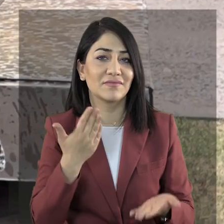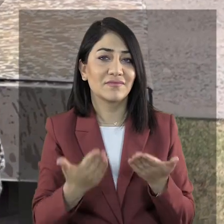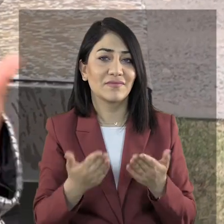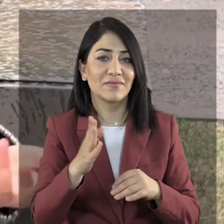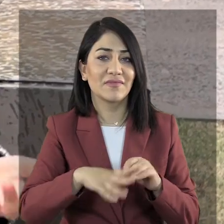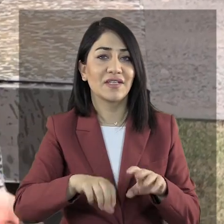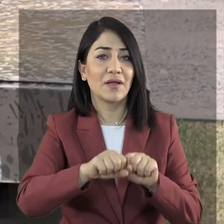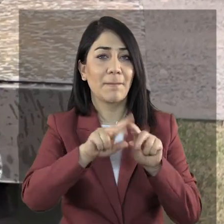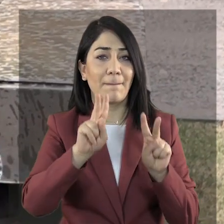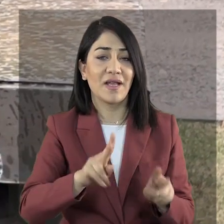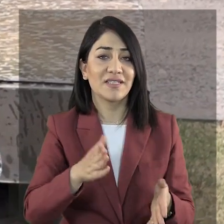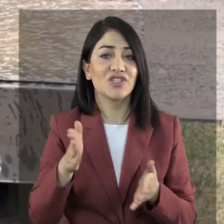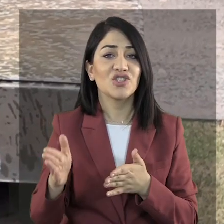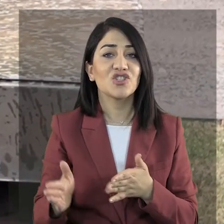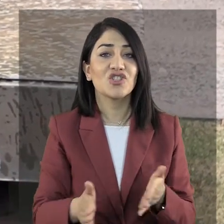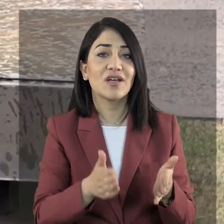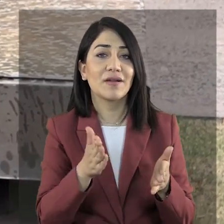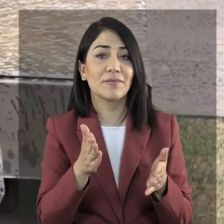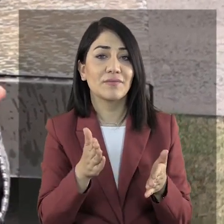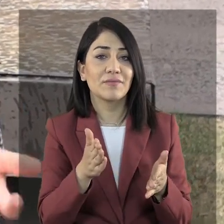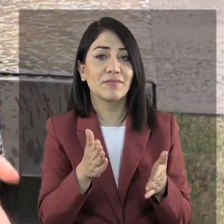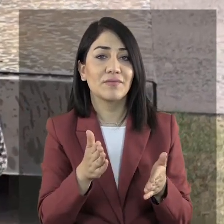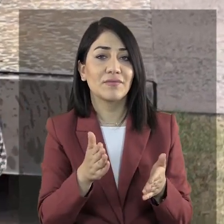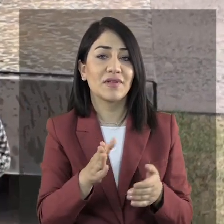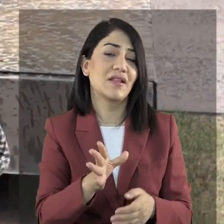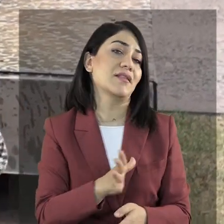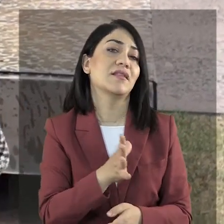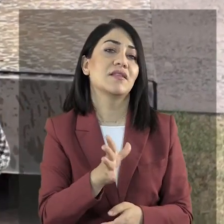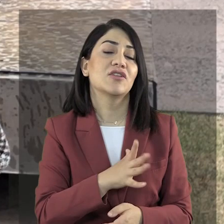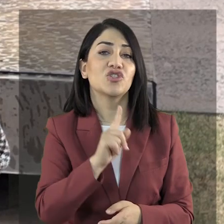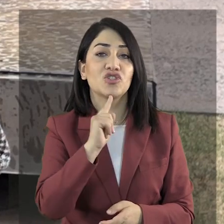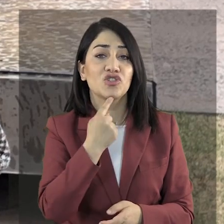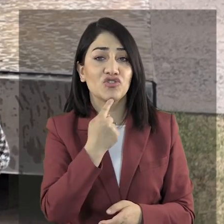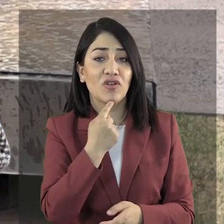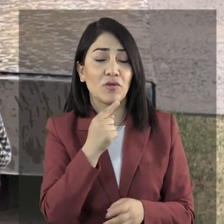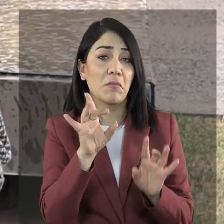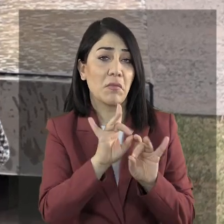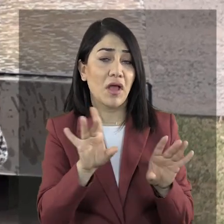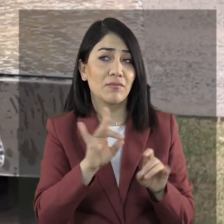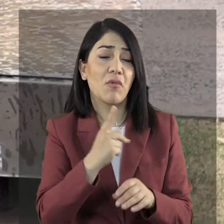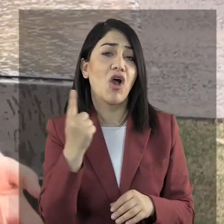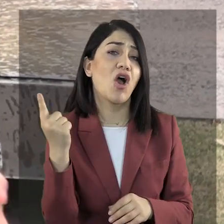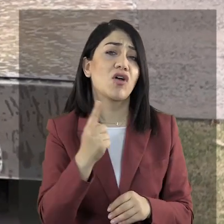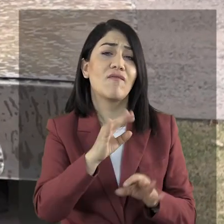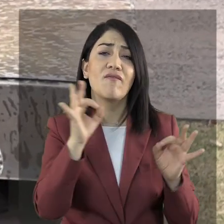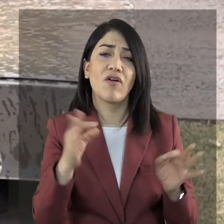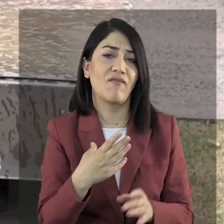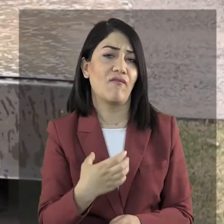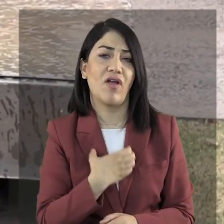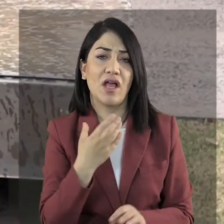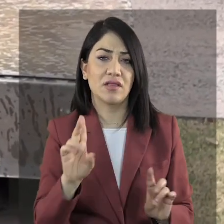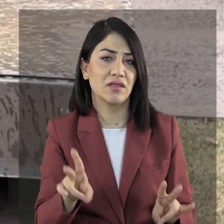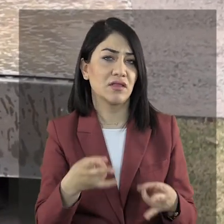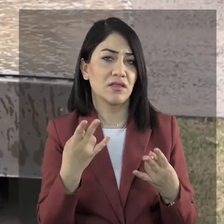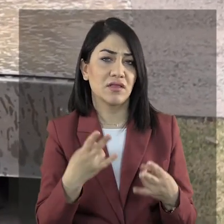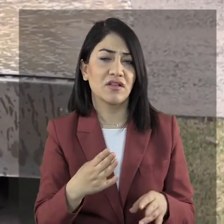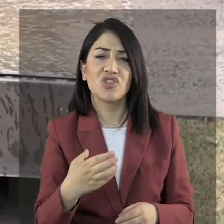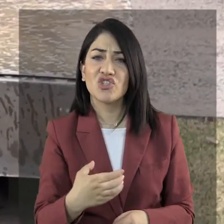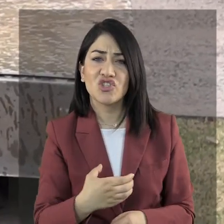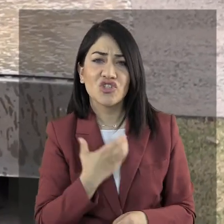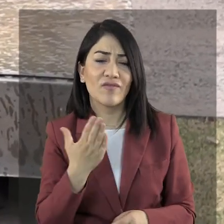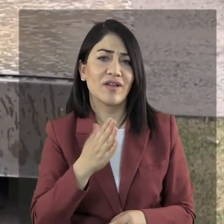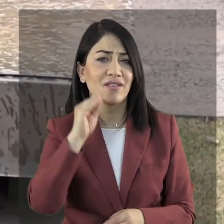Եթե նայենք մասնագիտական ճանապարհի եղող դժվարությունների մասին, առաջին հերթին ոչինչից չվախենալն է, փակ